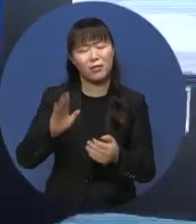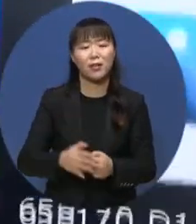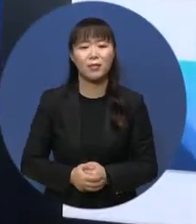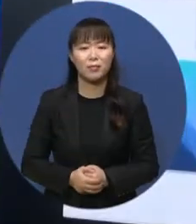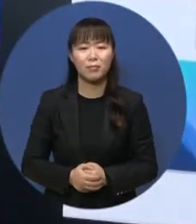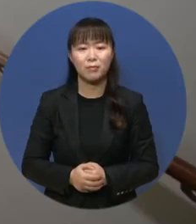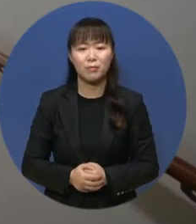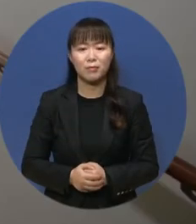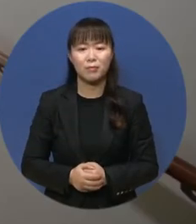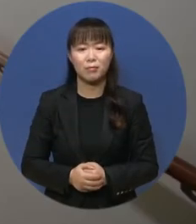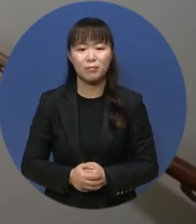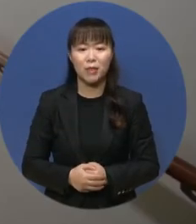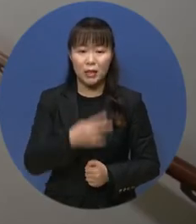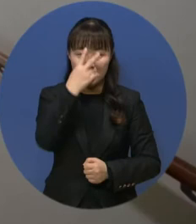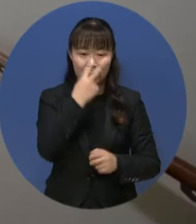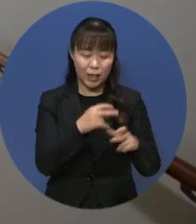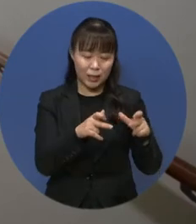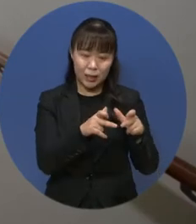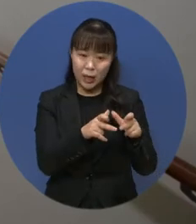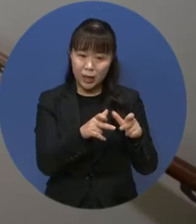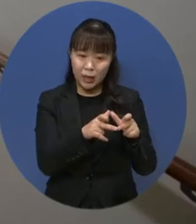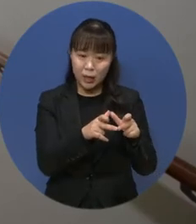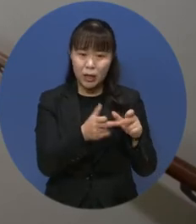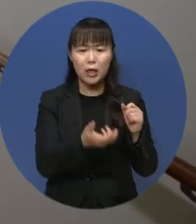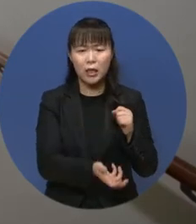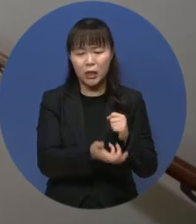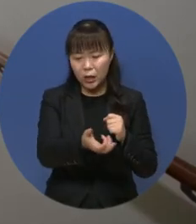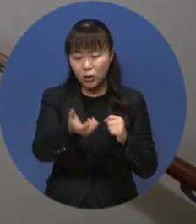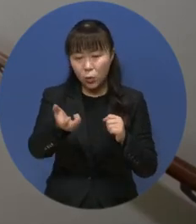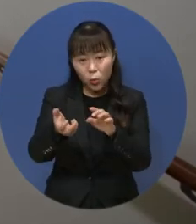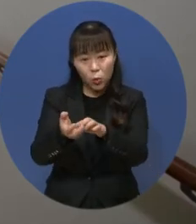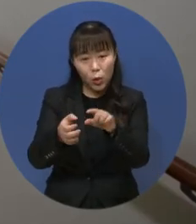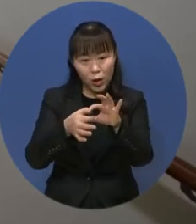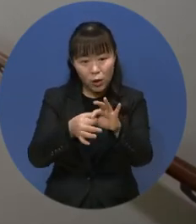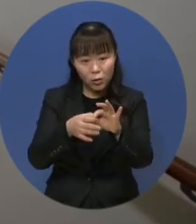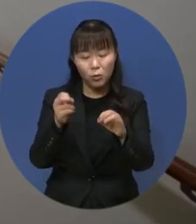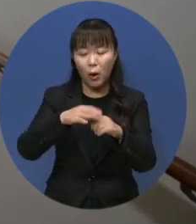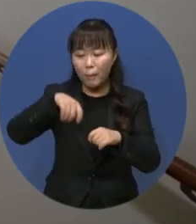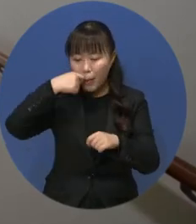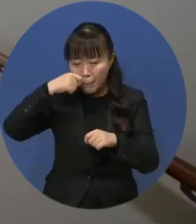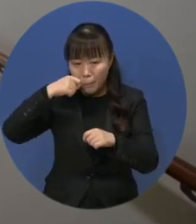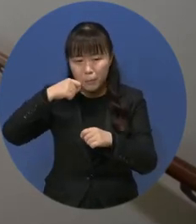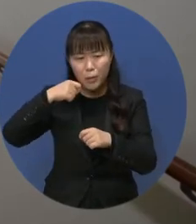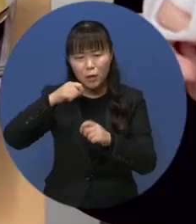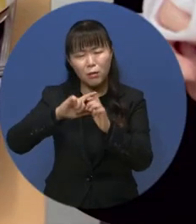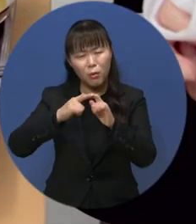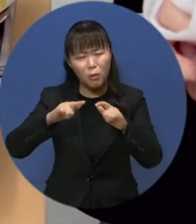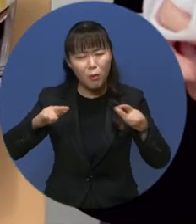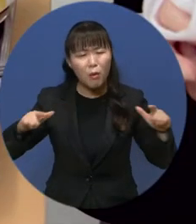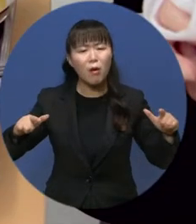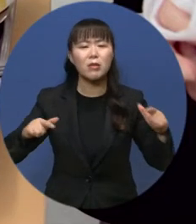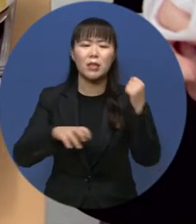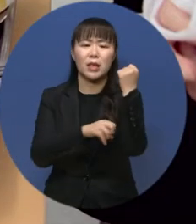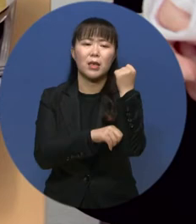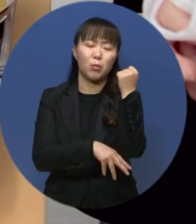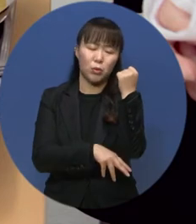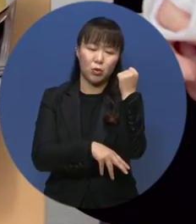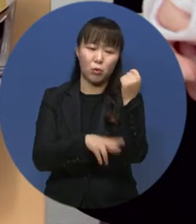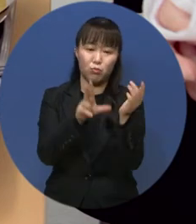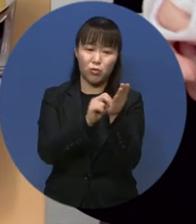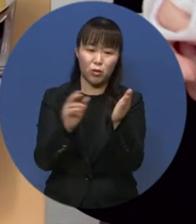아니었습니다. 시각장애인의 이동의 문제, 식사의 문제 등등 기본적인